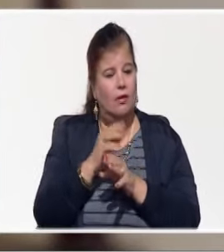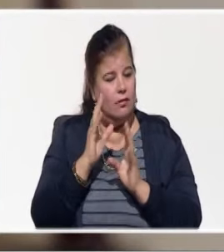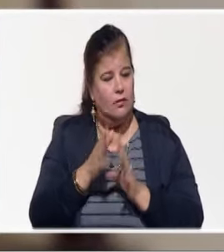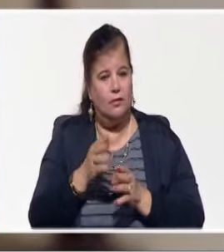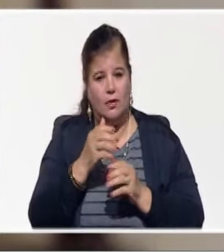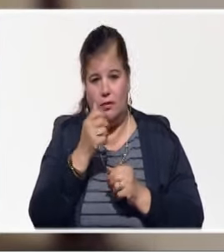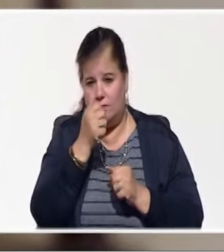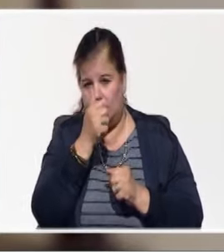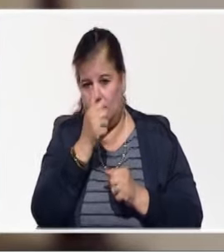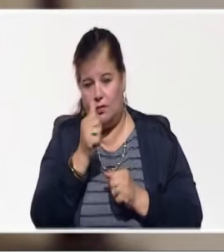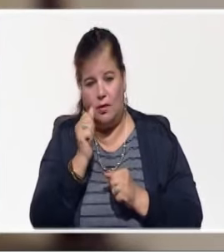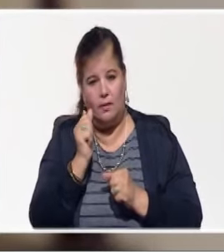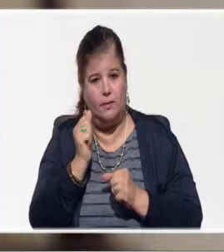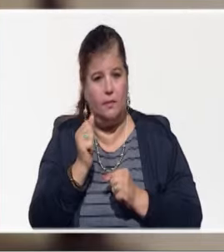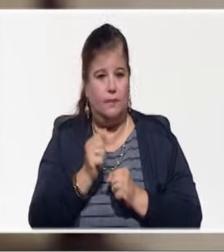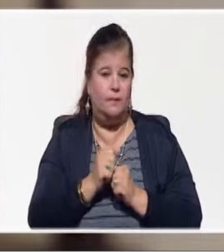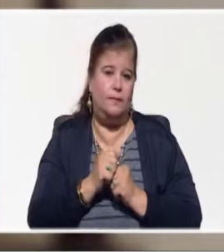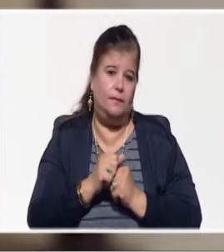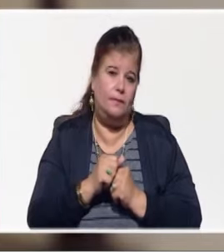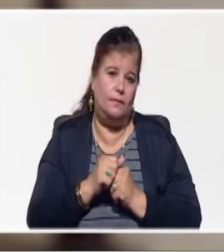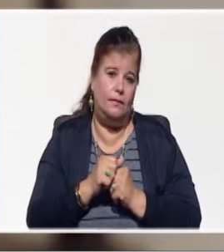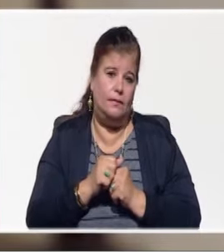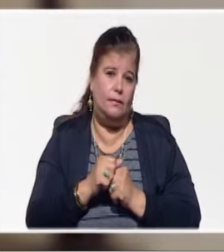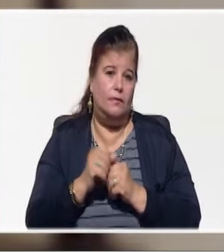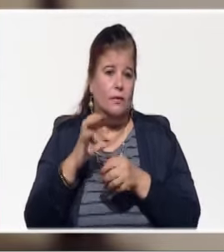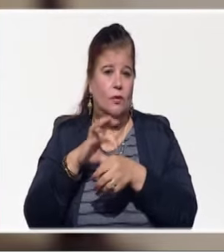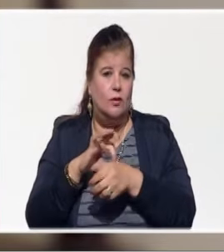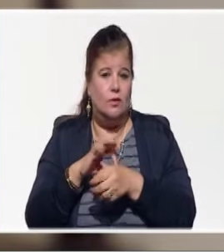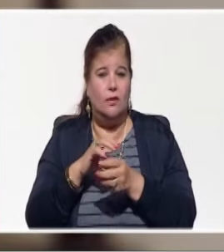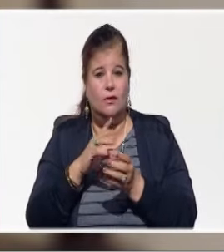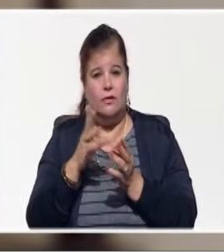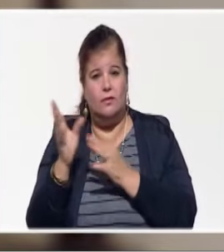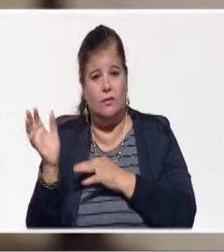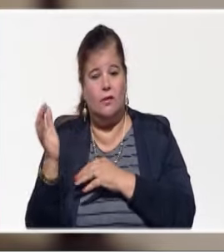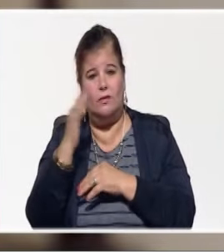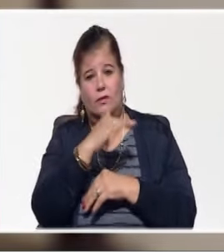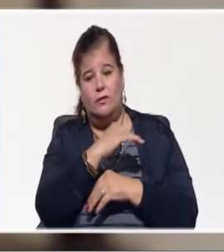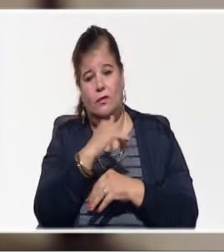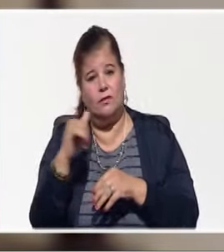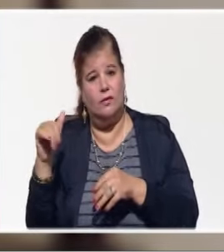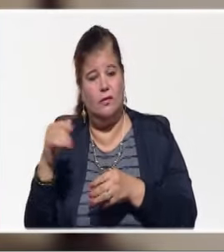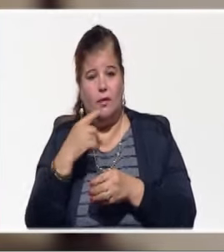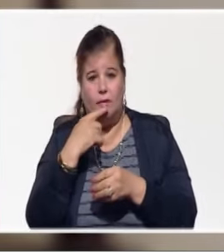طبعا طبعا، مستشفى، وبعتوا قالوا تعالوا خدوا